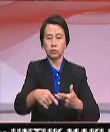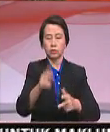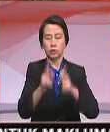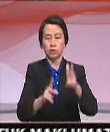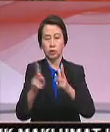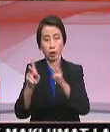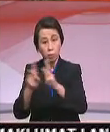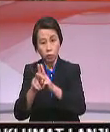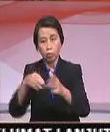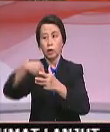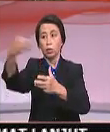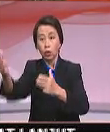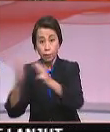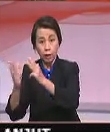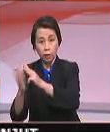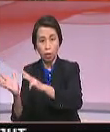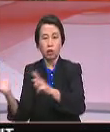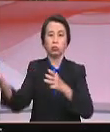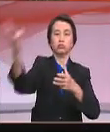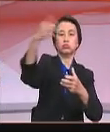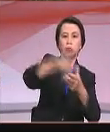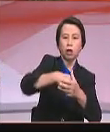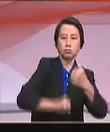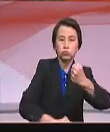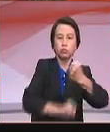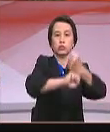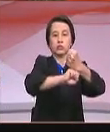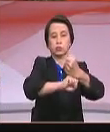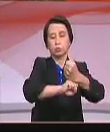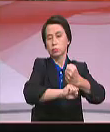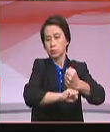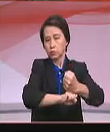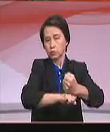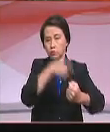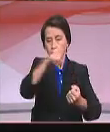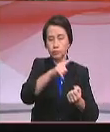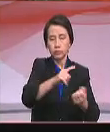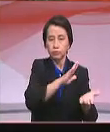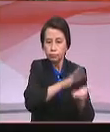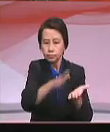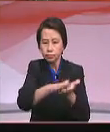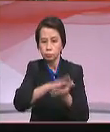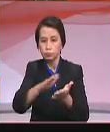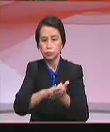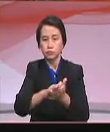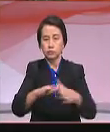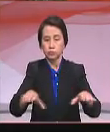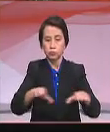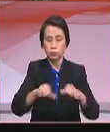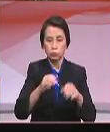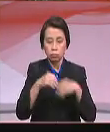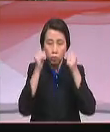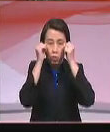kampung, luar bandar dan sebagainya dalam berikan sokongan kepada kita melancarkan dan membuat kempen